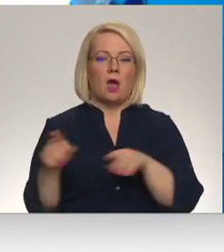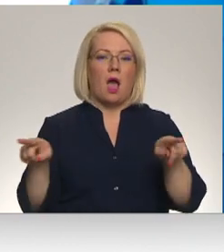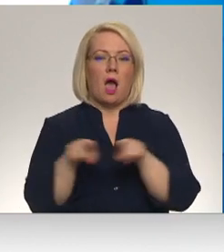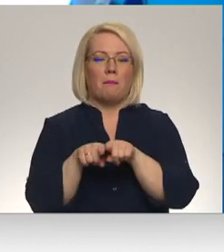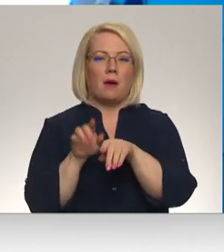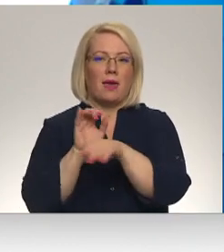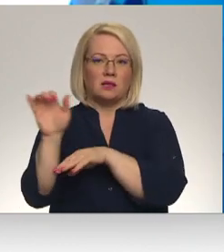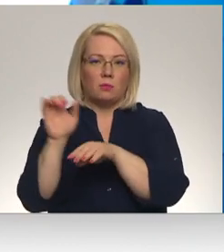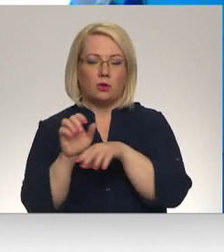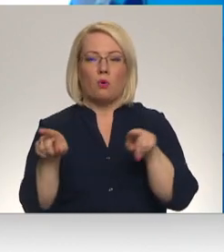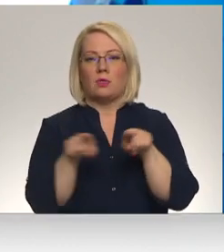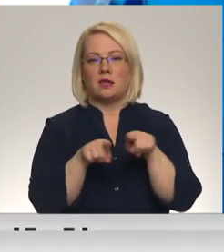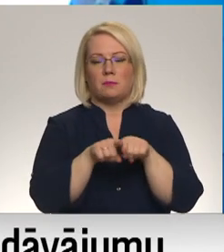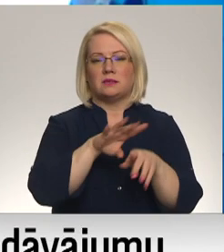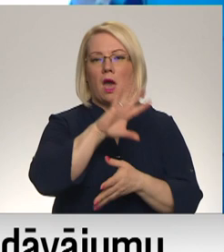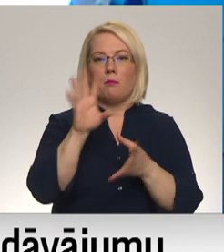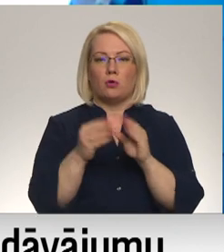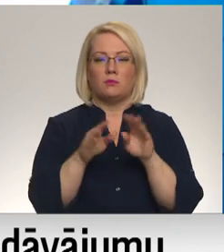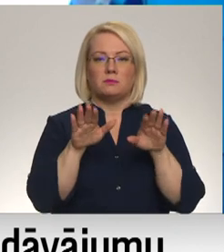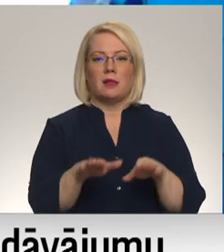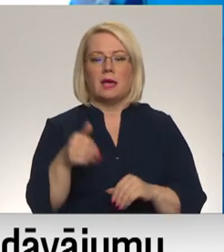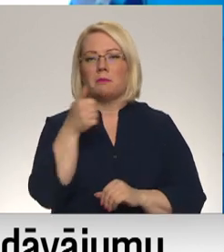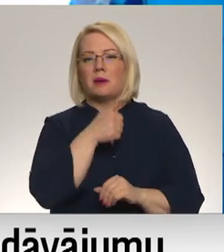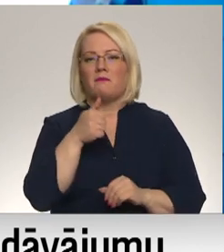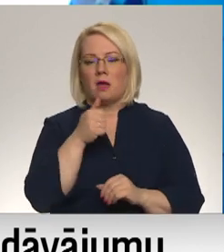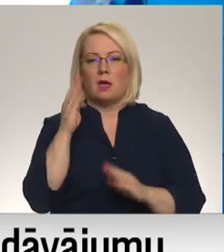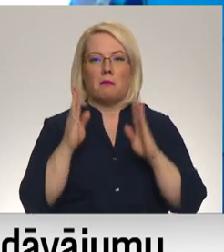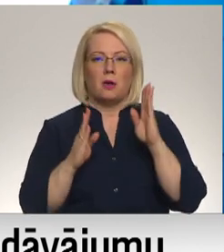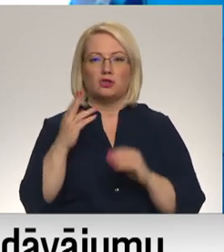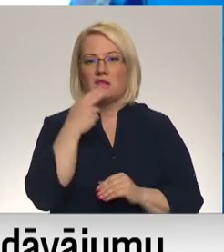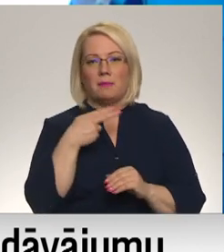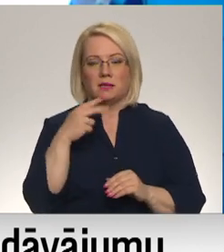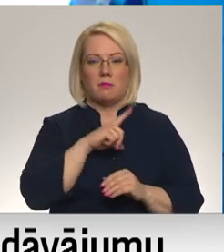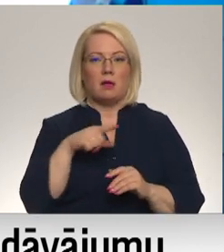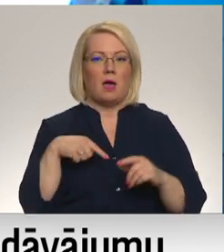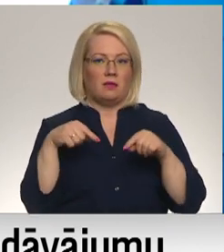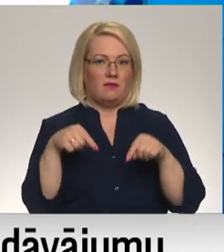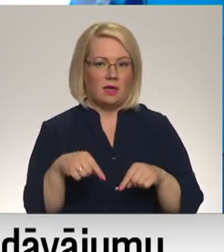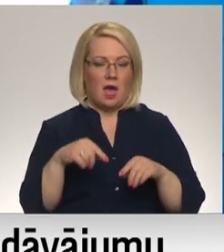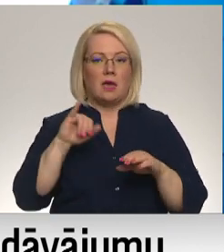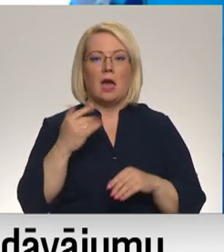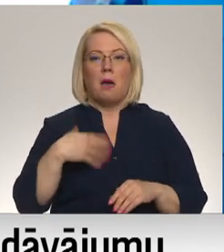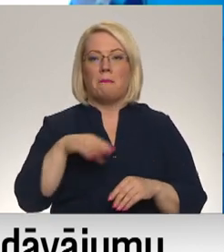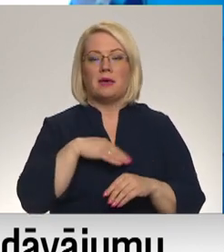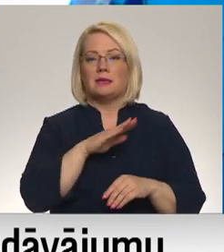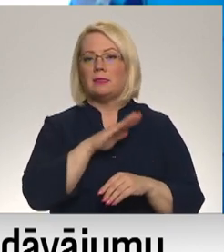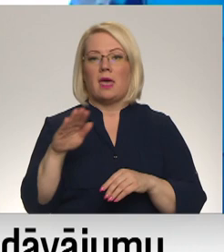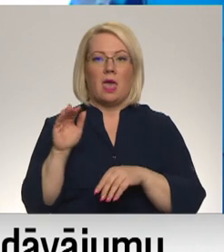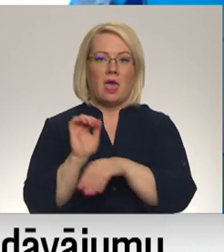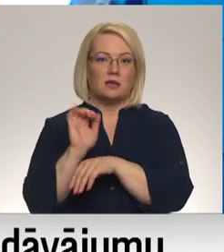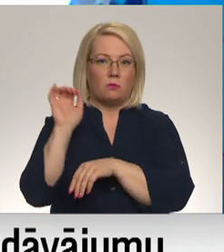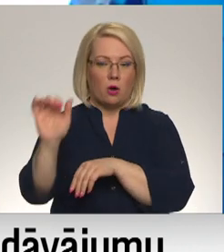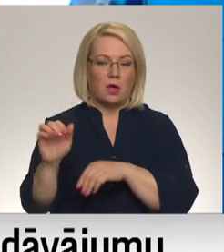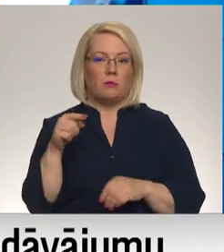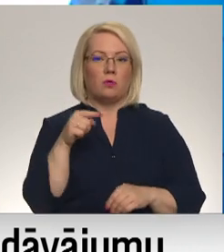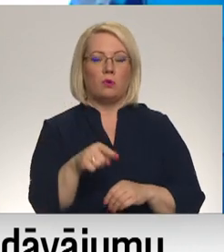un līdzīgs apjoms sanāk arī privātai mežsaimniecībai Latvijā. Bet ja mēs neeksportējam šos,